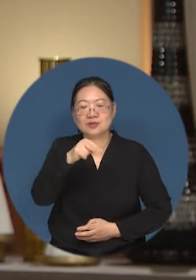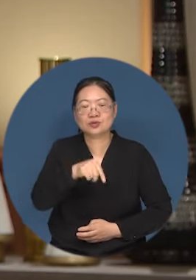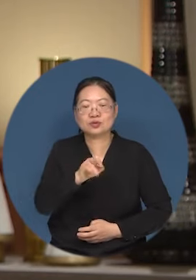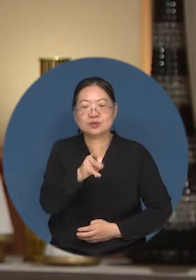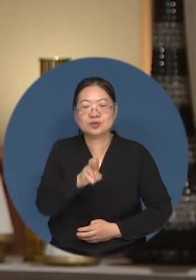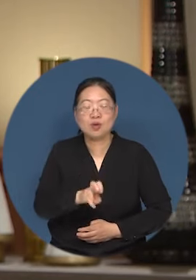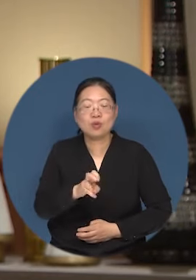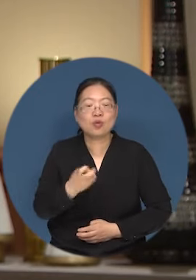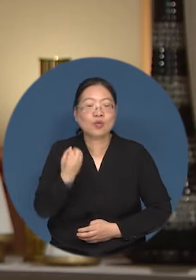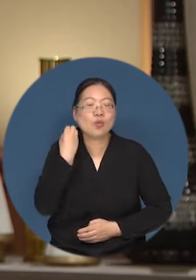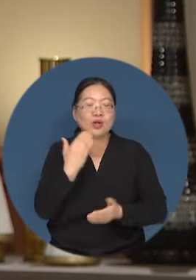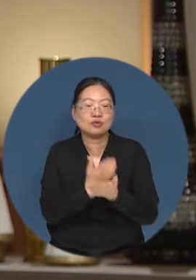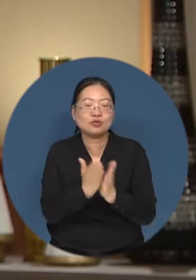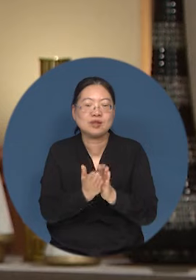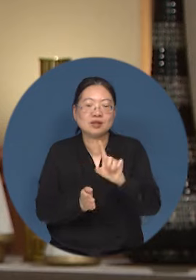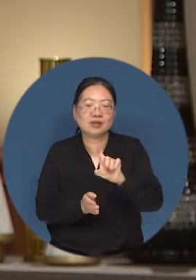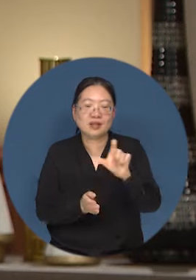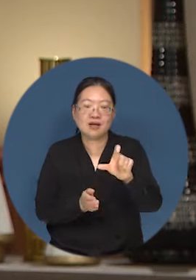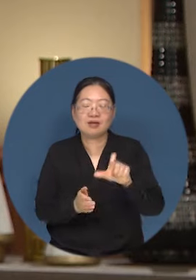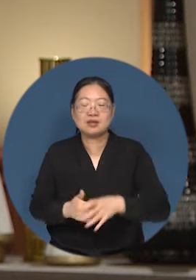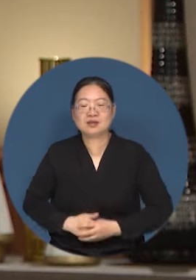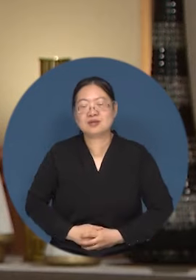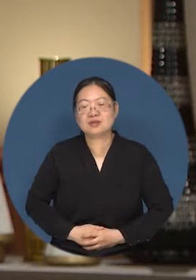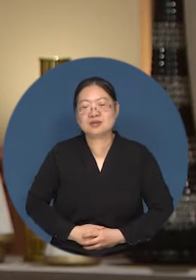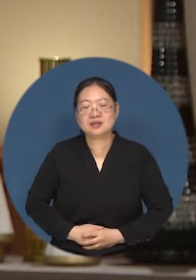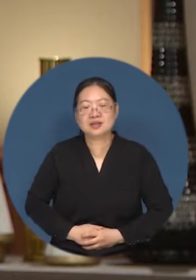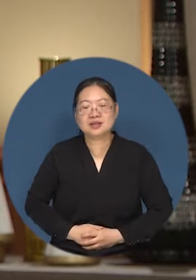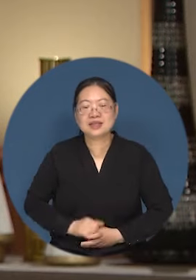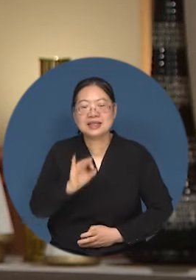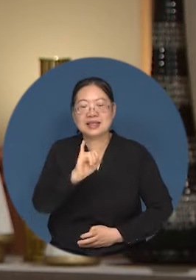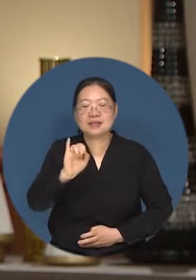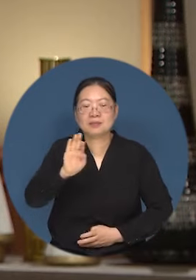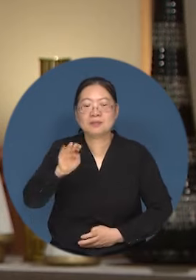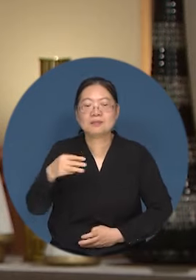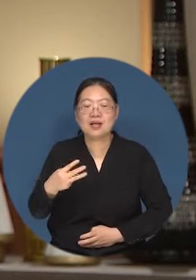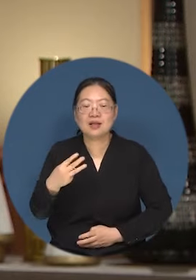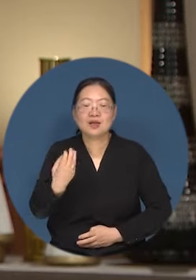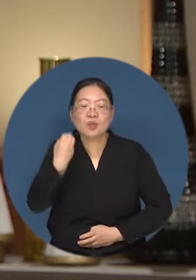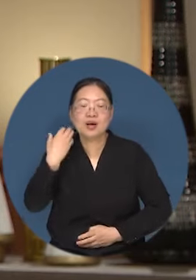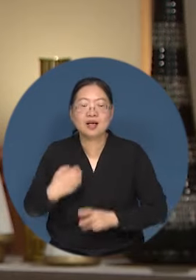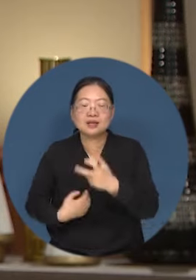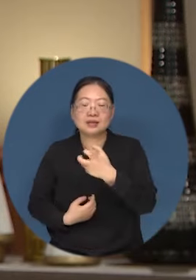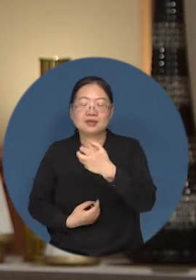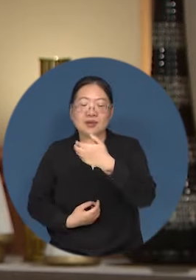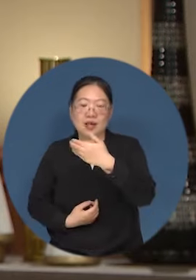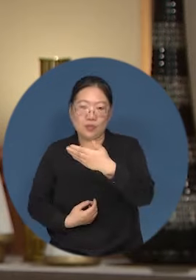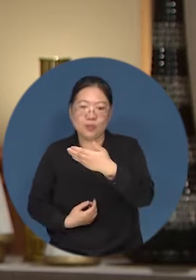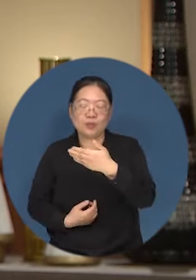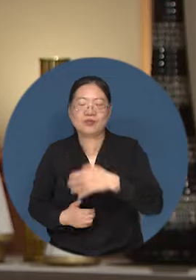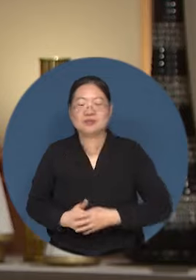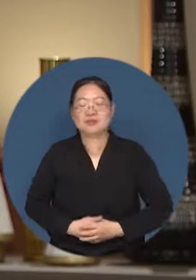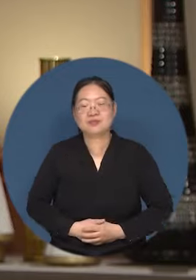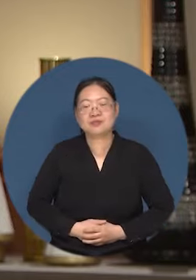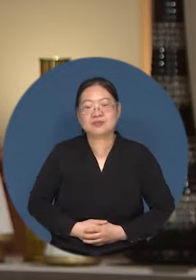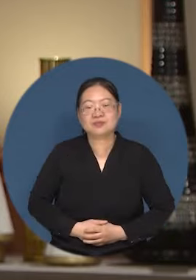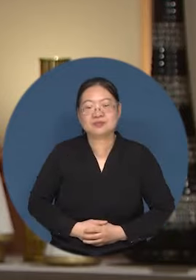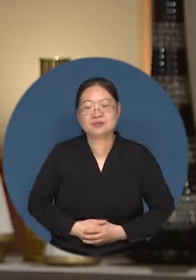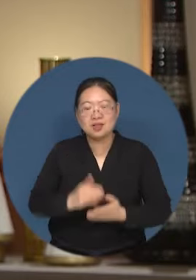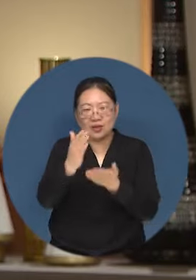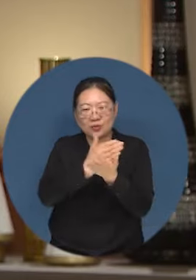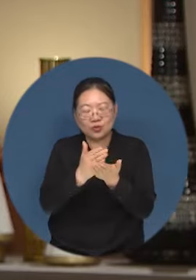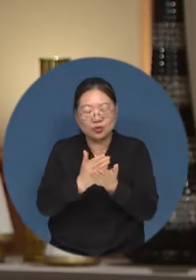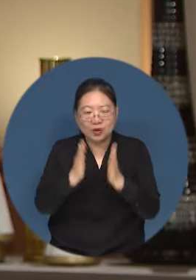수영고래류가 한 15종류가 있고요. 예. 이빨고래가 79종 정도 됩니다. 그러니까 이제